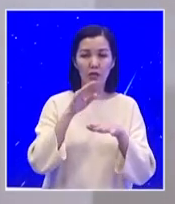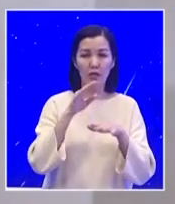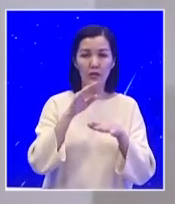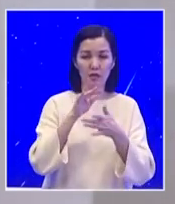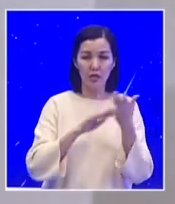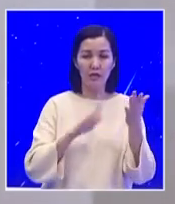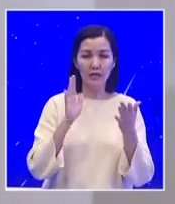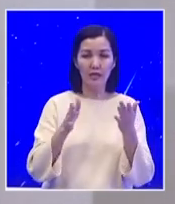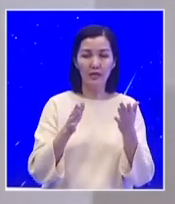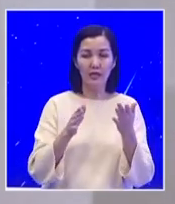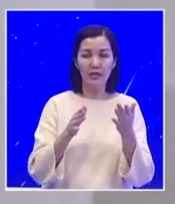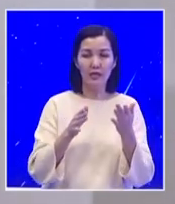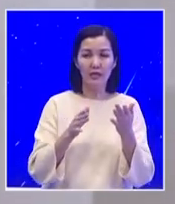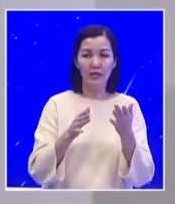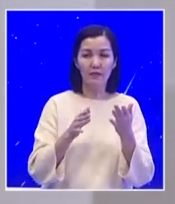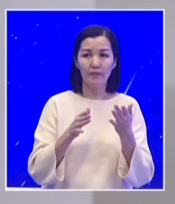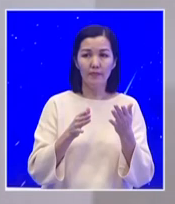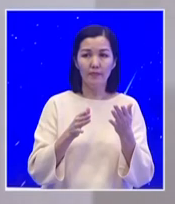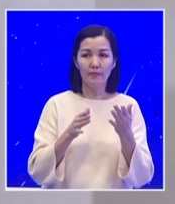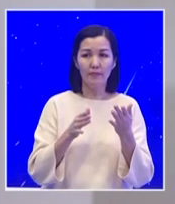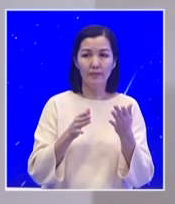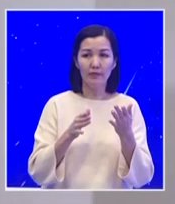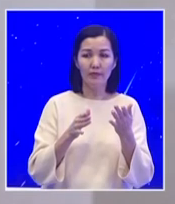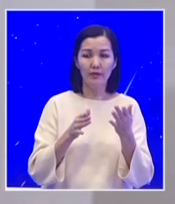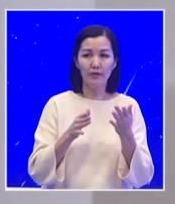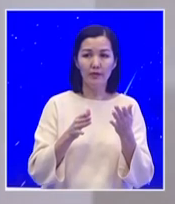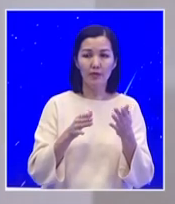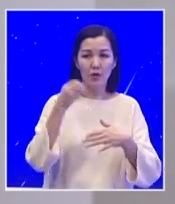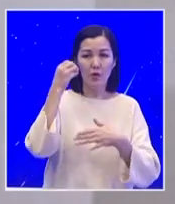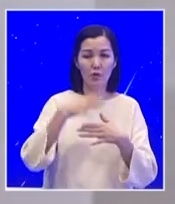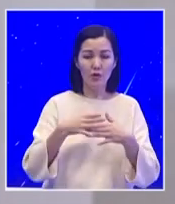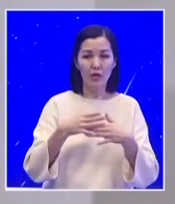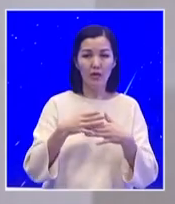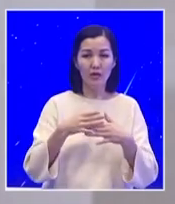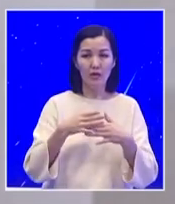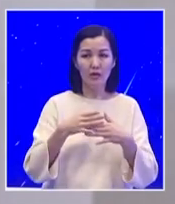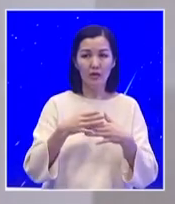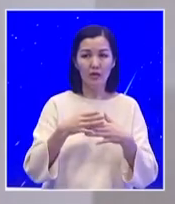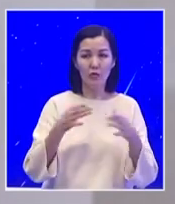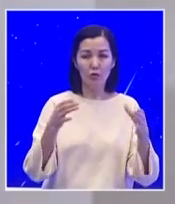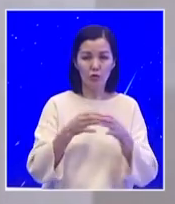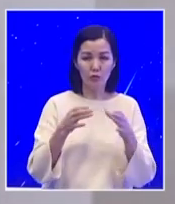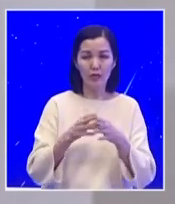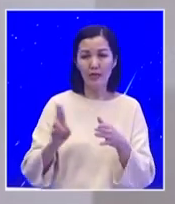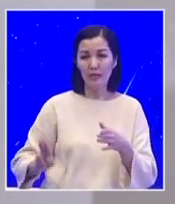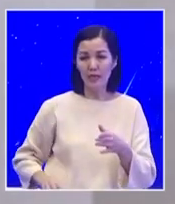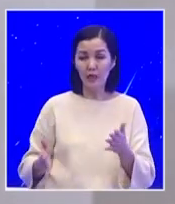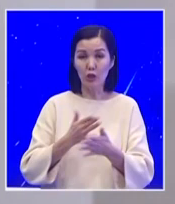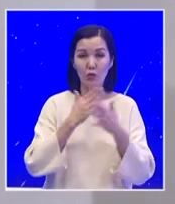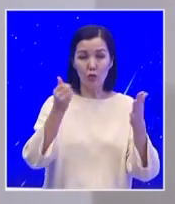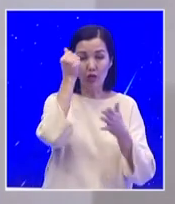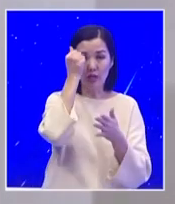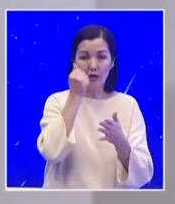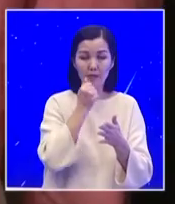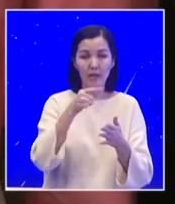Жалғасын табады деген ойдамын, және осы өзім ерекше болса, орталықта тоқтайтын болсам, басшысына үлкен зор